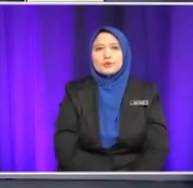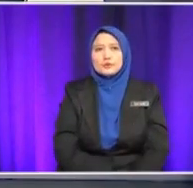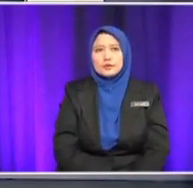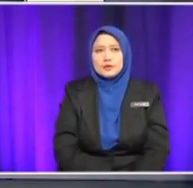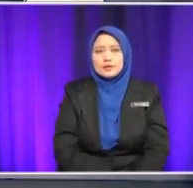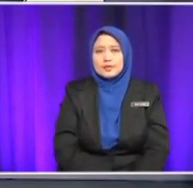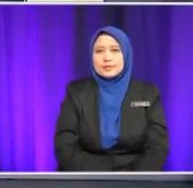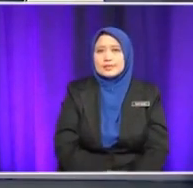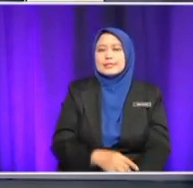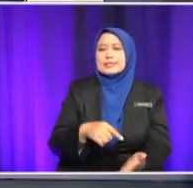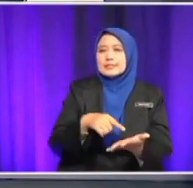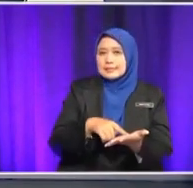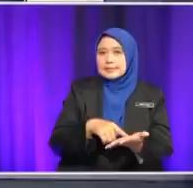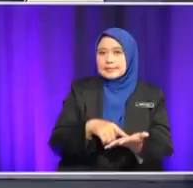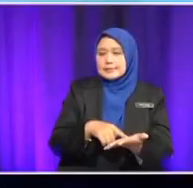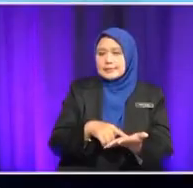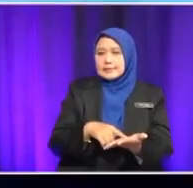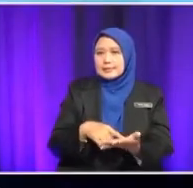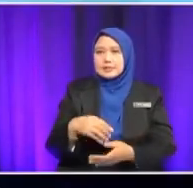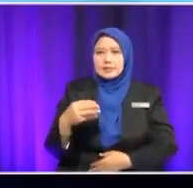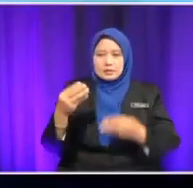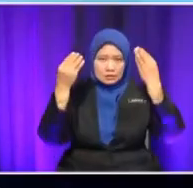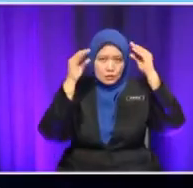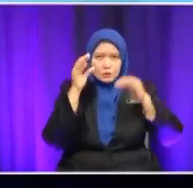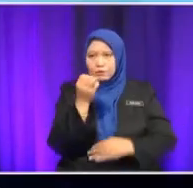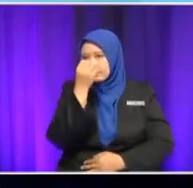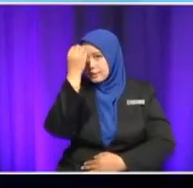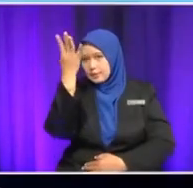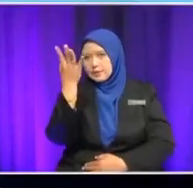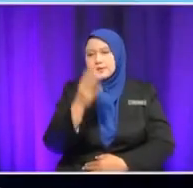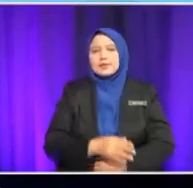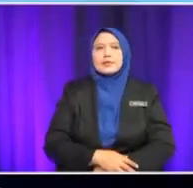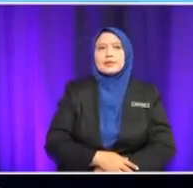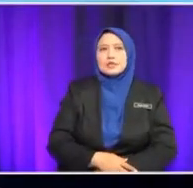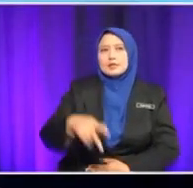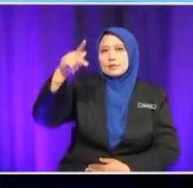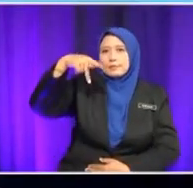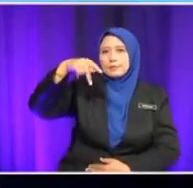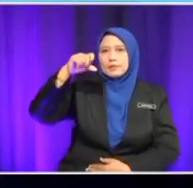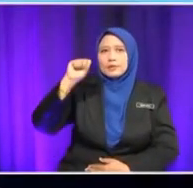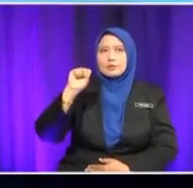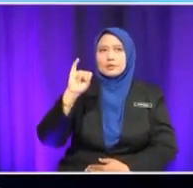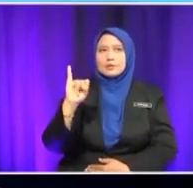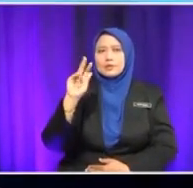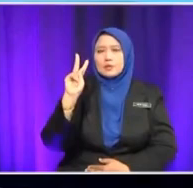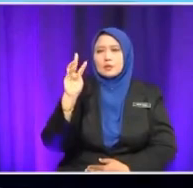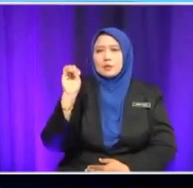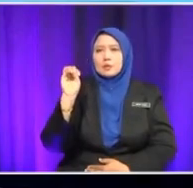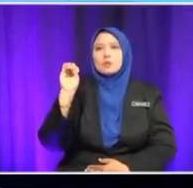oke di sini kita akan Terangkan berkenaan dengan saikometri yaitu eventory kecerdasan berbagai